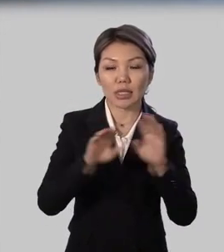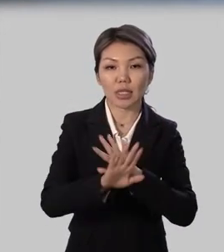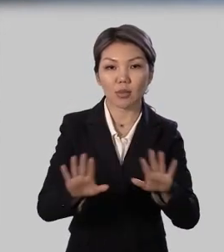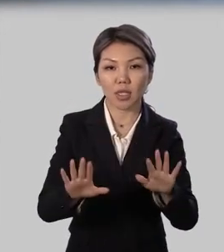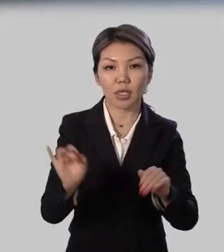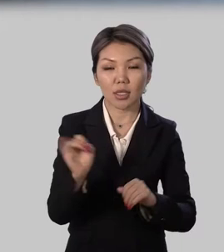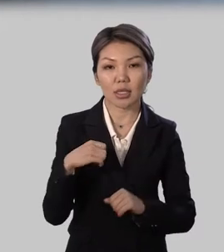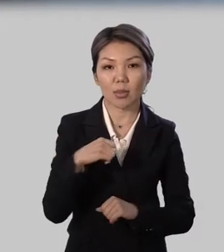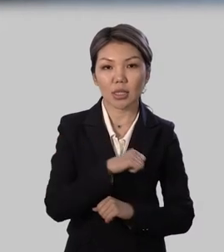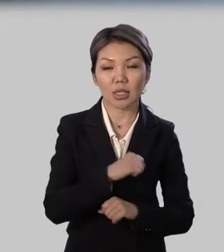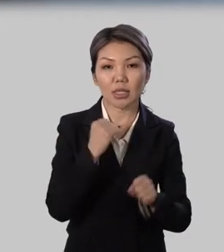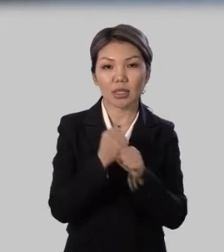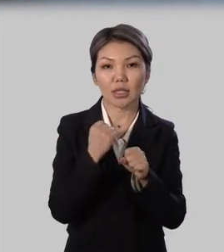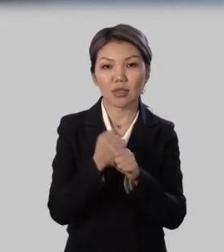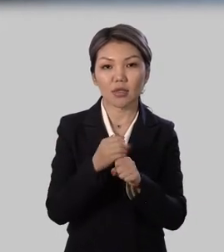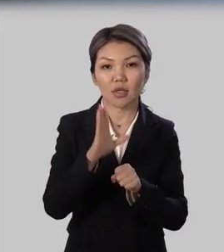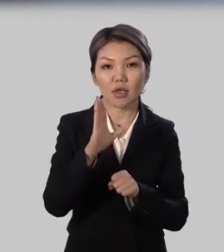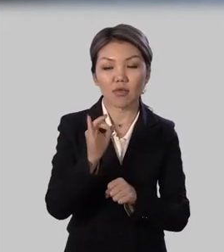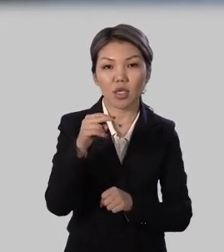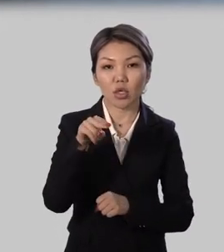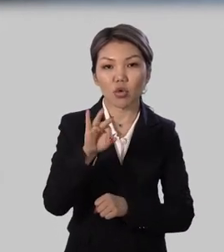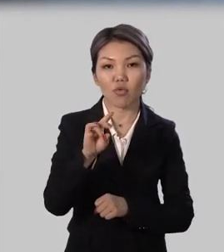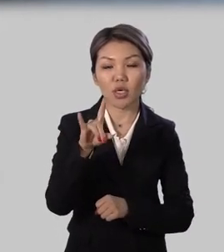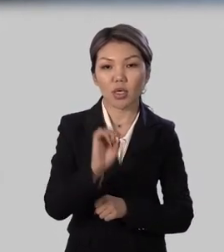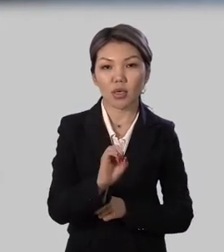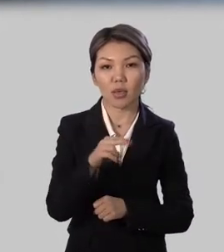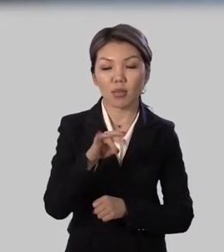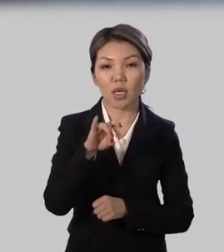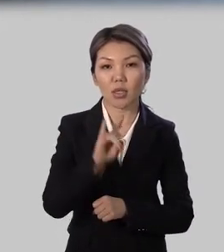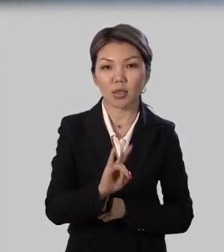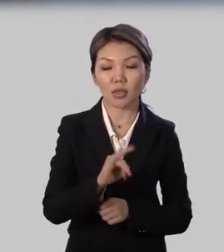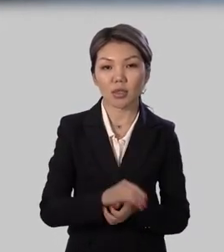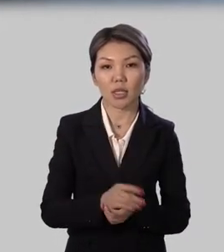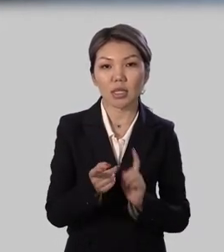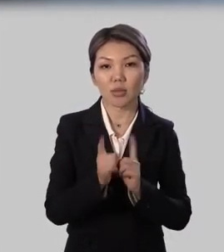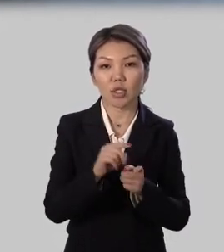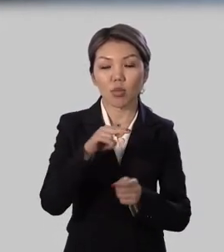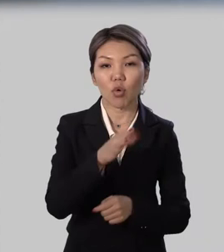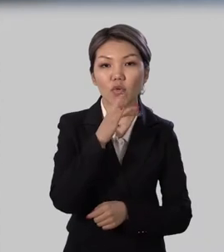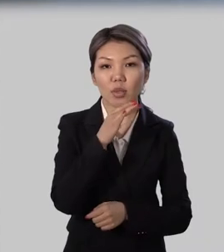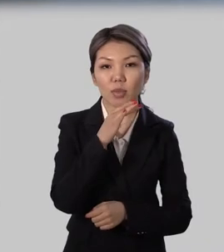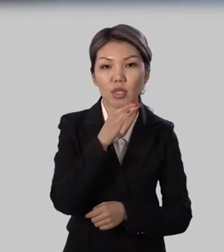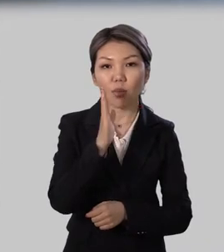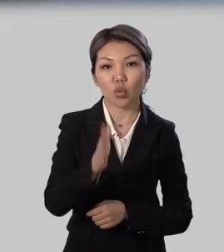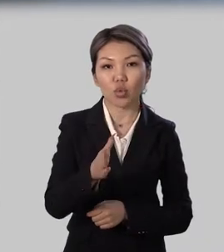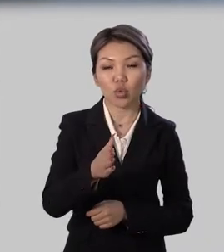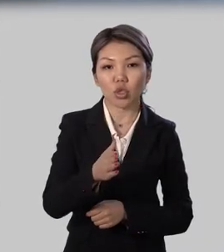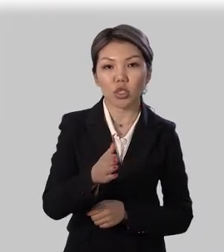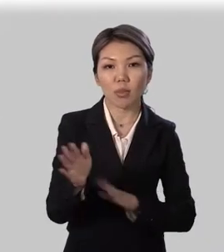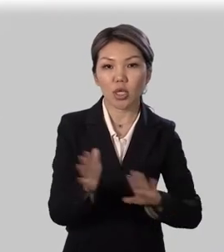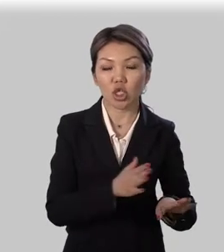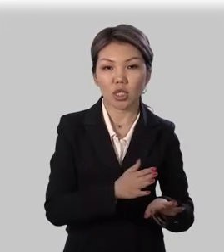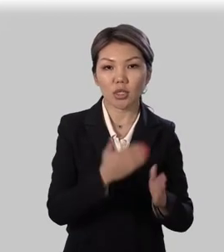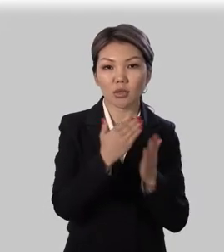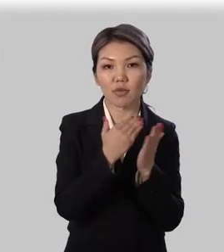самостоятельно составьте с ними видовые пары а затем изменить их по времена как показано в таблице